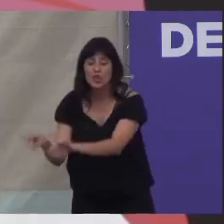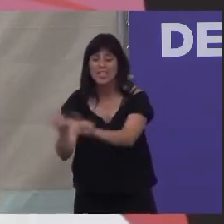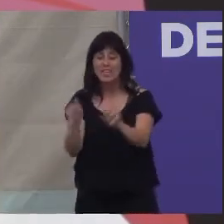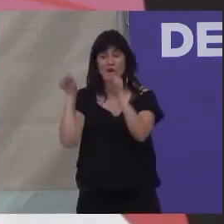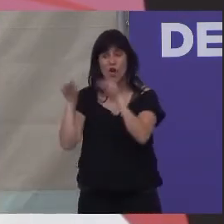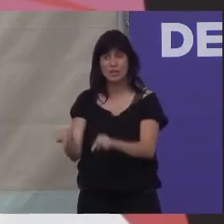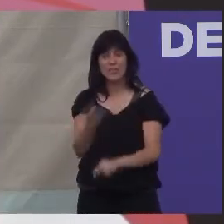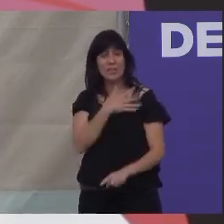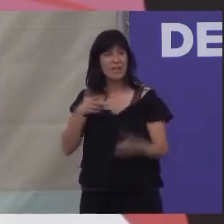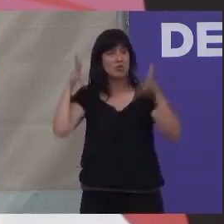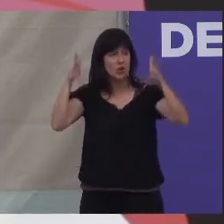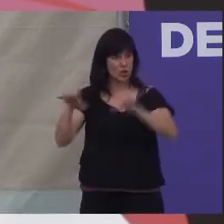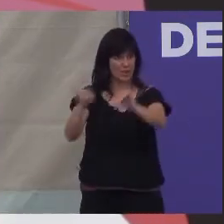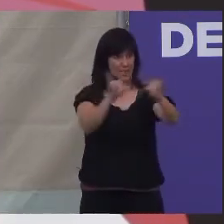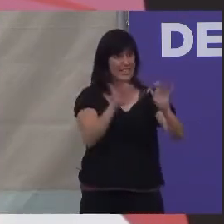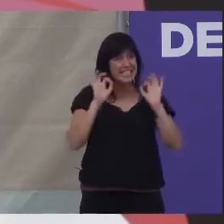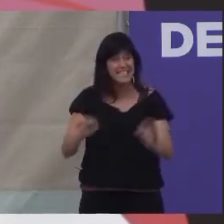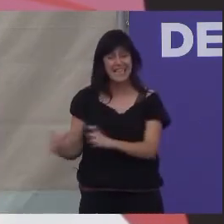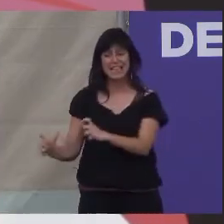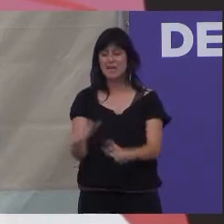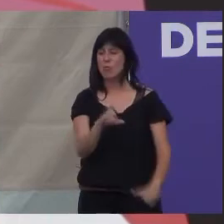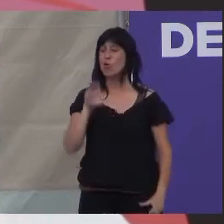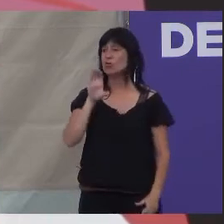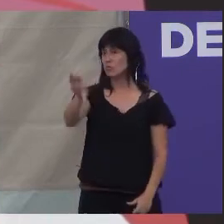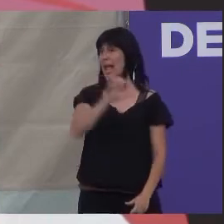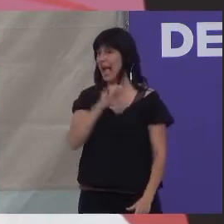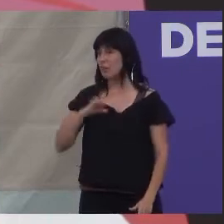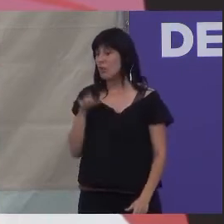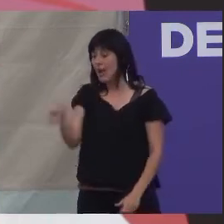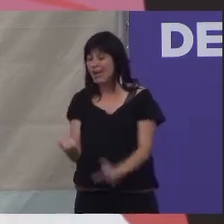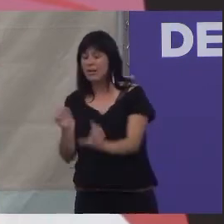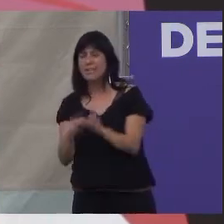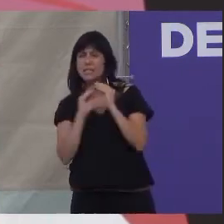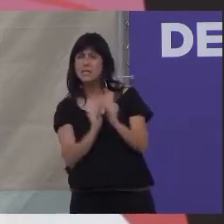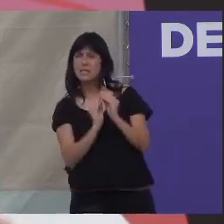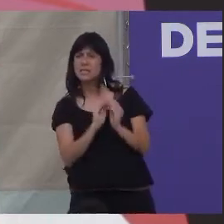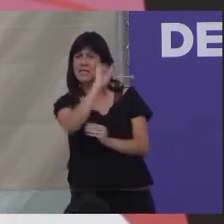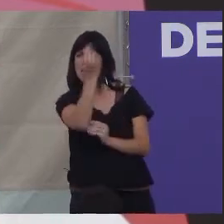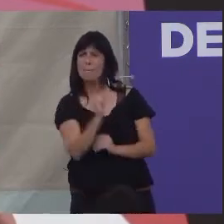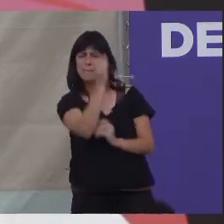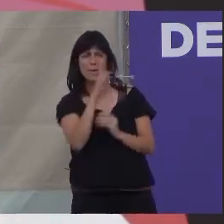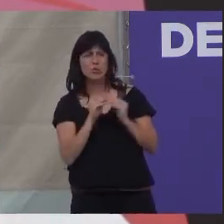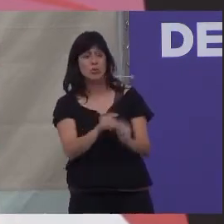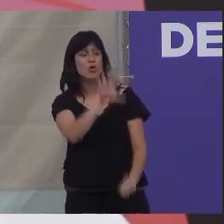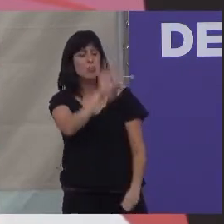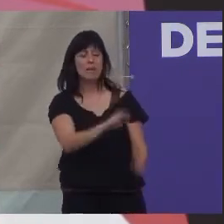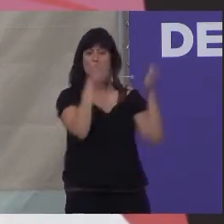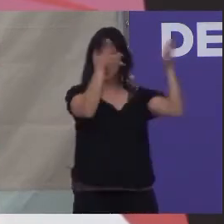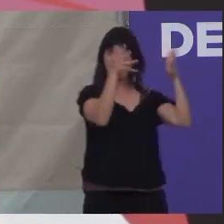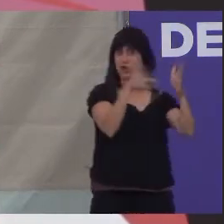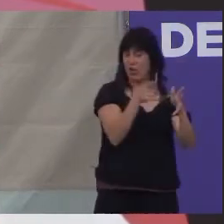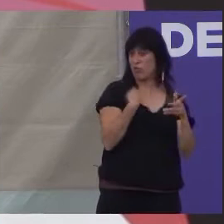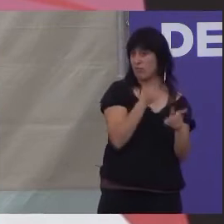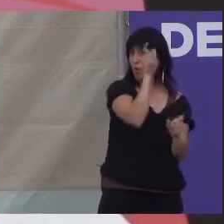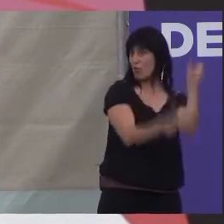Volem Consell Territorial de Cercles Autonòmic que participarà en l'elaboració dels pressupostos i tutelarà el Consell Ciutadà